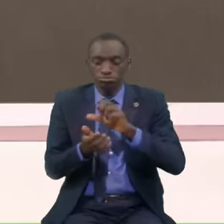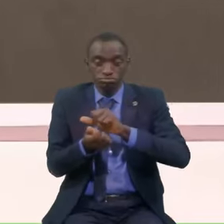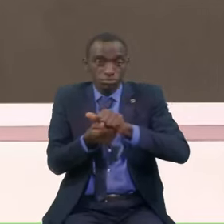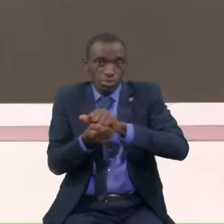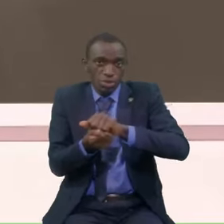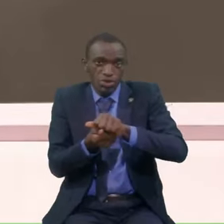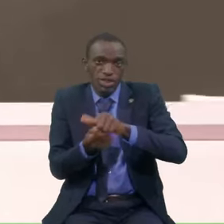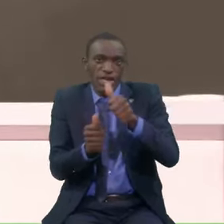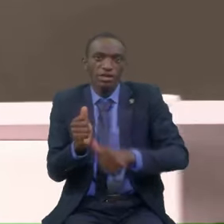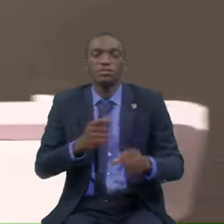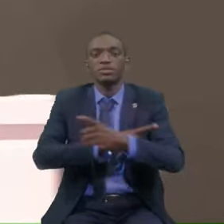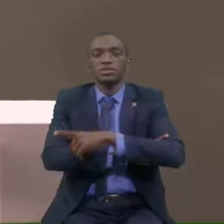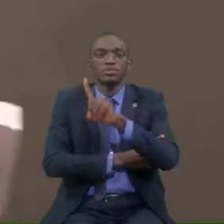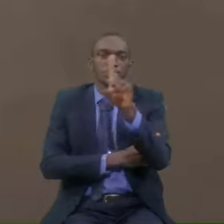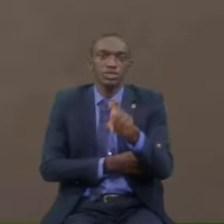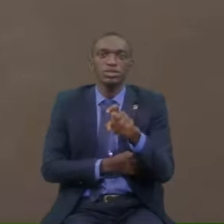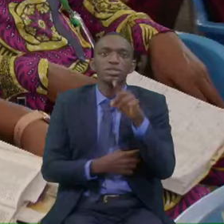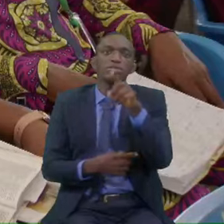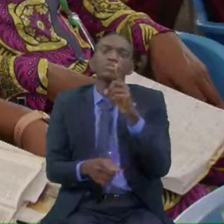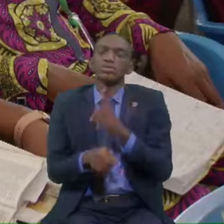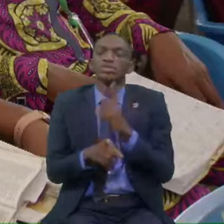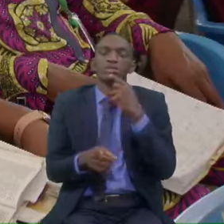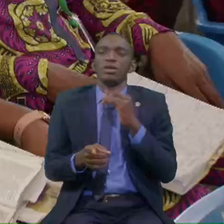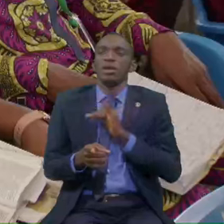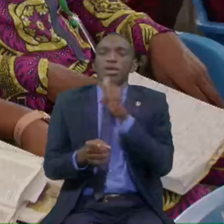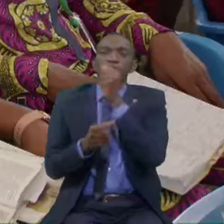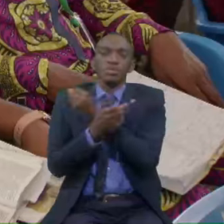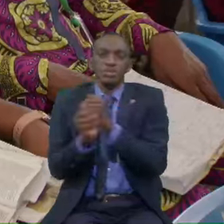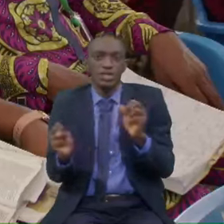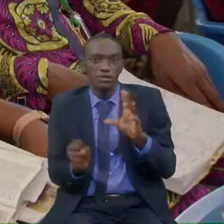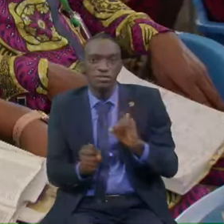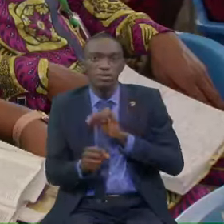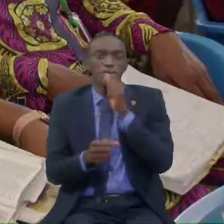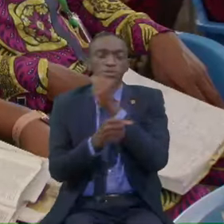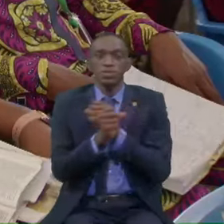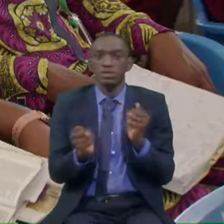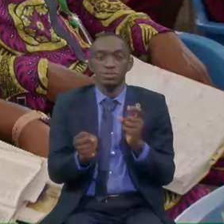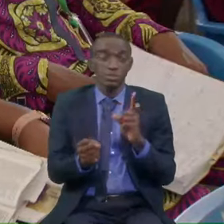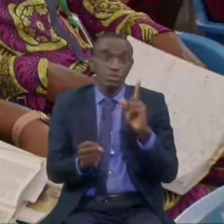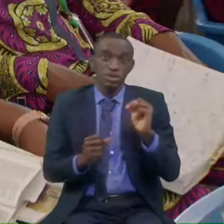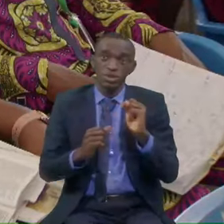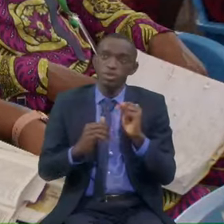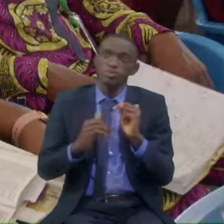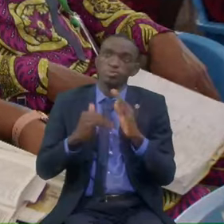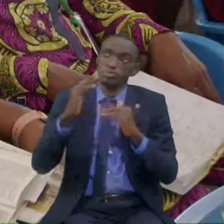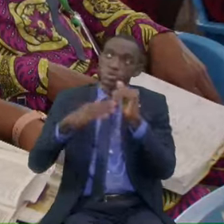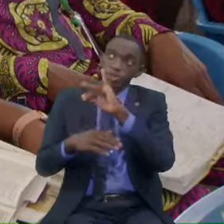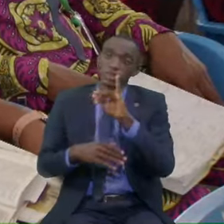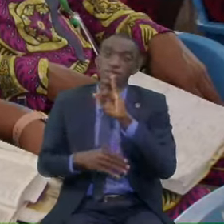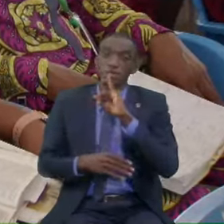Tu dis, ah, je suis sauvé, je suis sauvé. Le bâtiment est bon, tu dois balayer